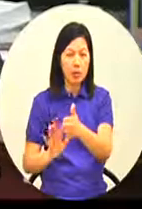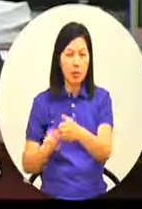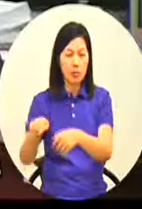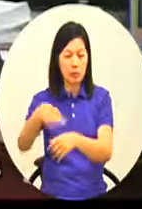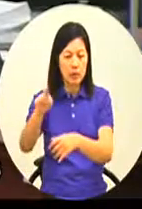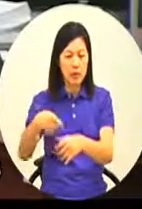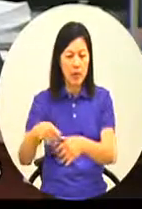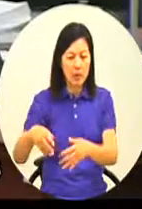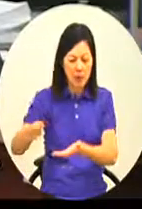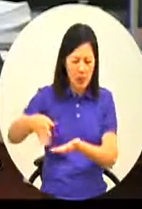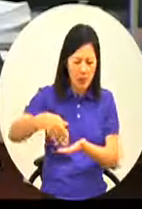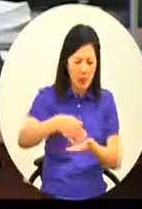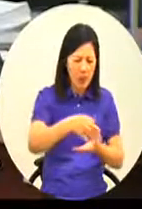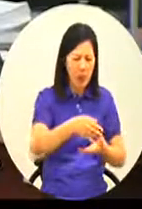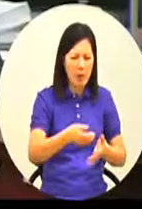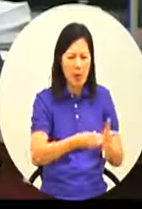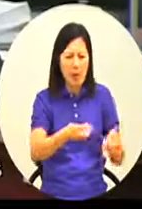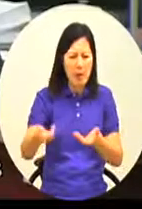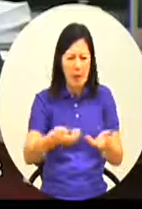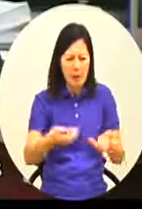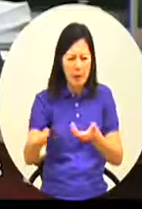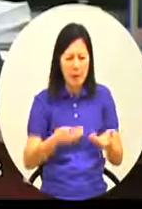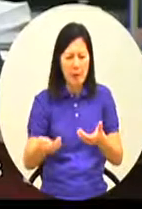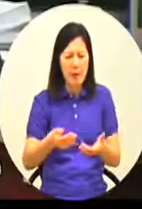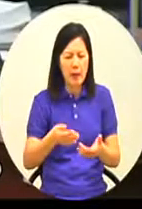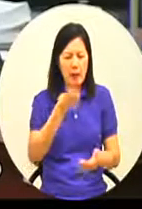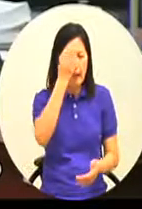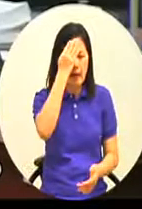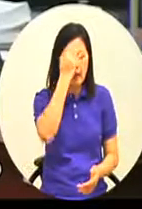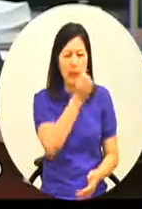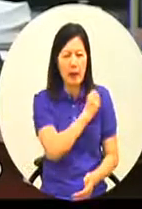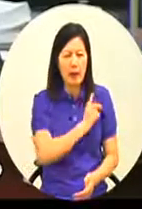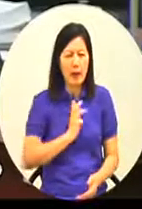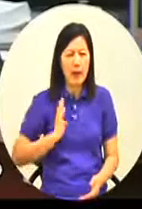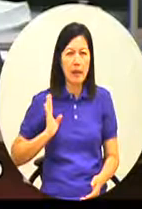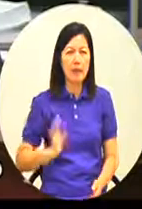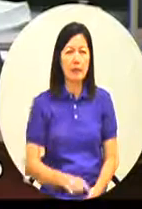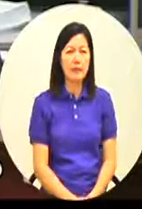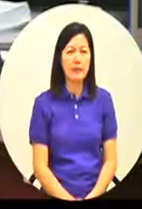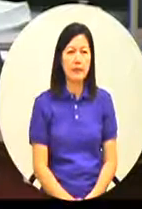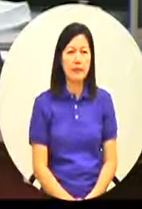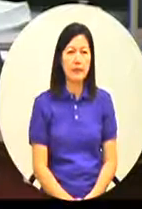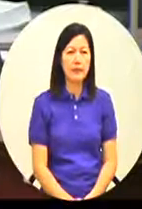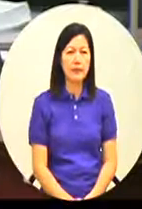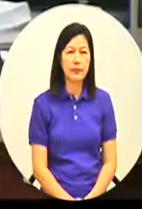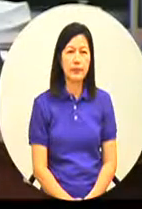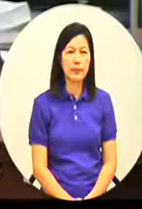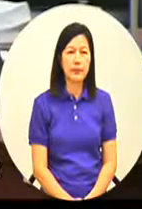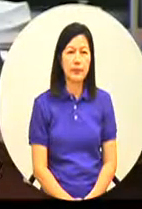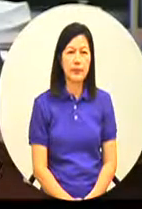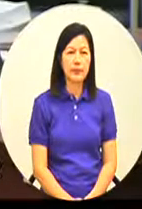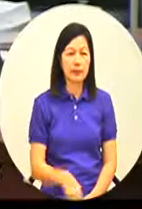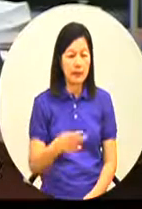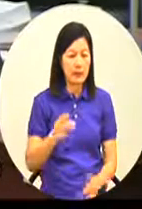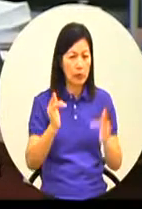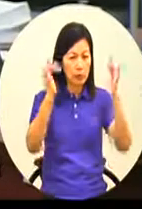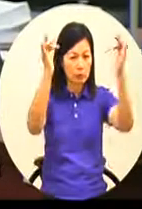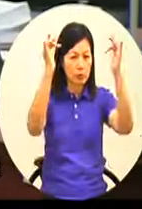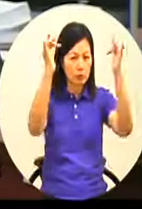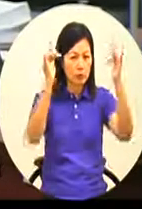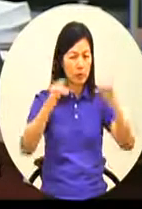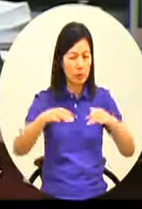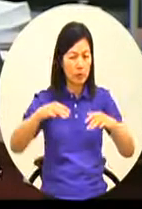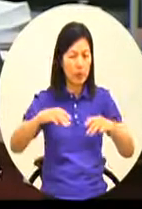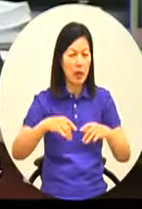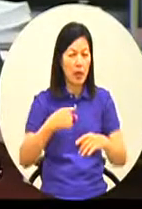搬搬袂离啦。为树啊，吼，敢那搬搬袂离啦。哦，因为这种大型树啊，吼，我的建议